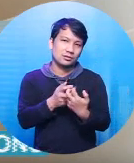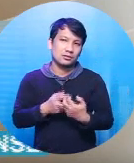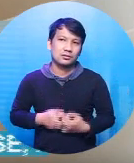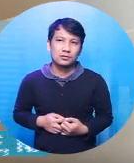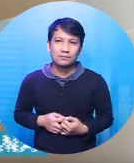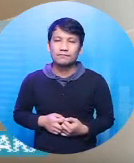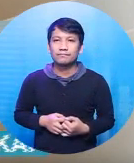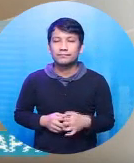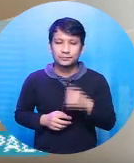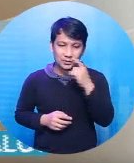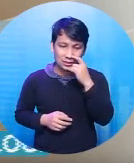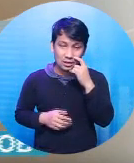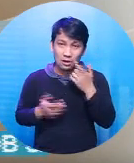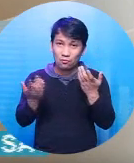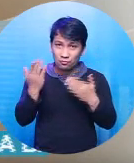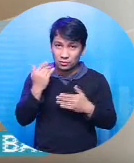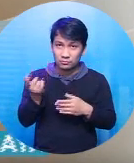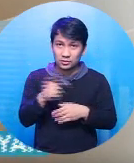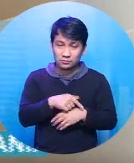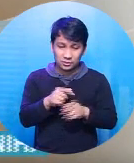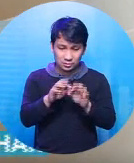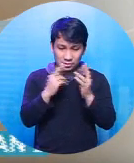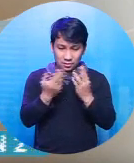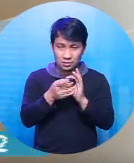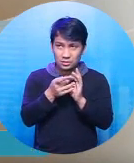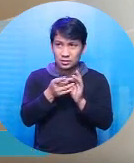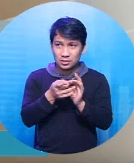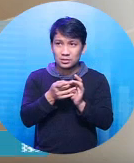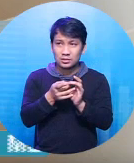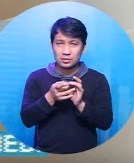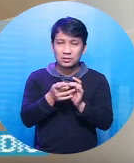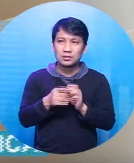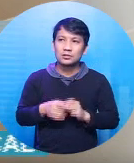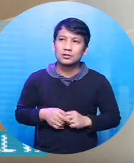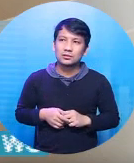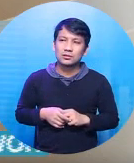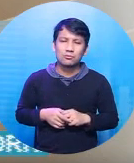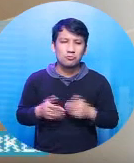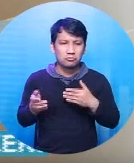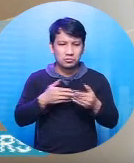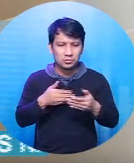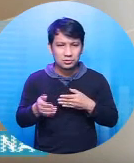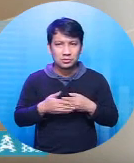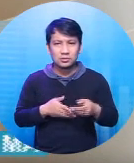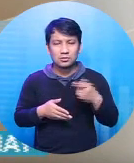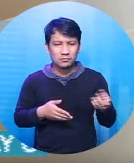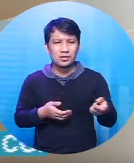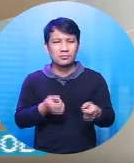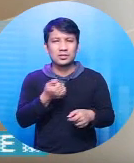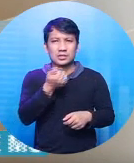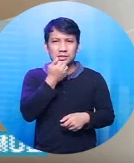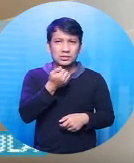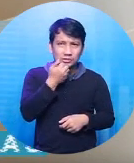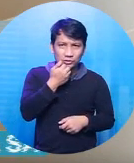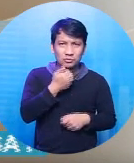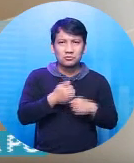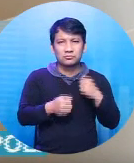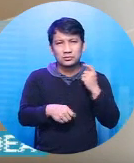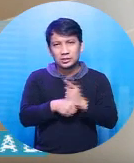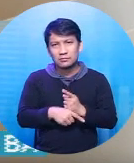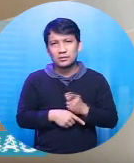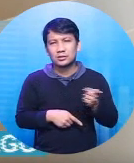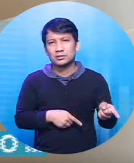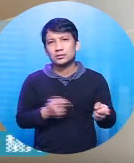alam naman natin pag ganitong klaseng relasyon ang nangyayari at sabihin na natin, mali po talaga,